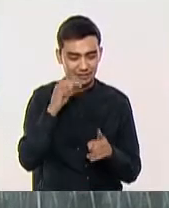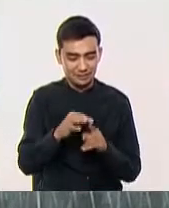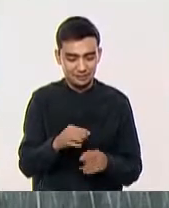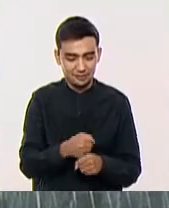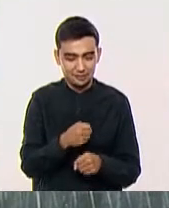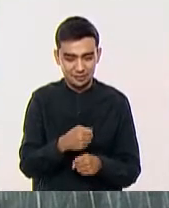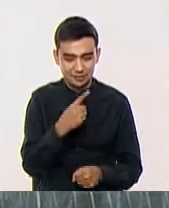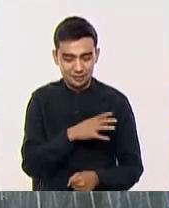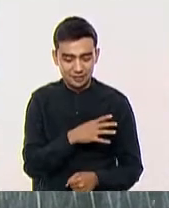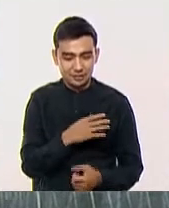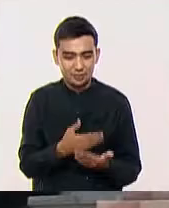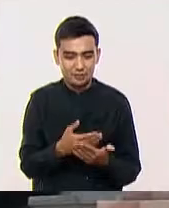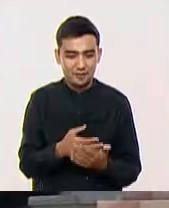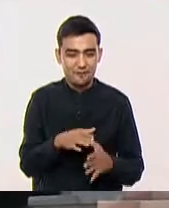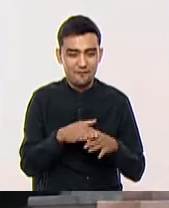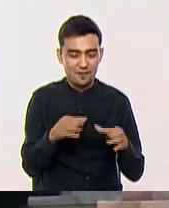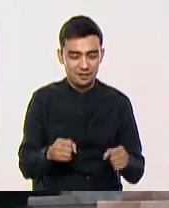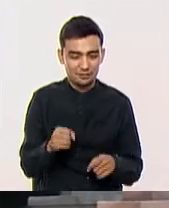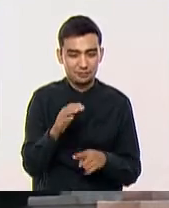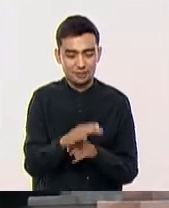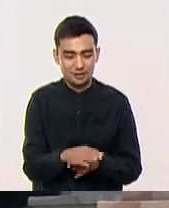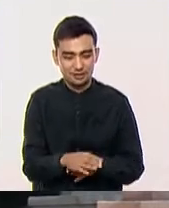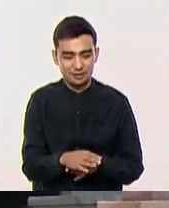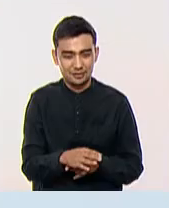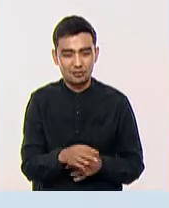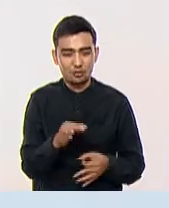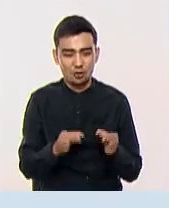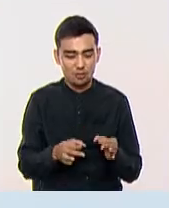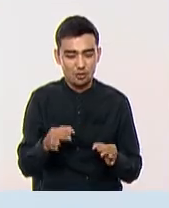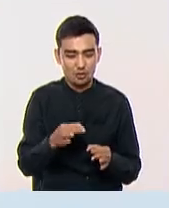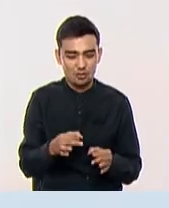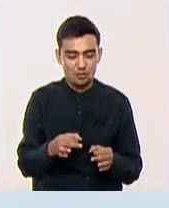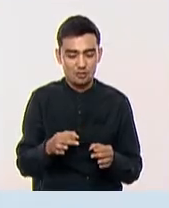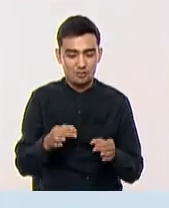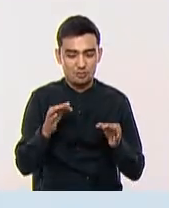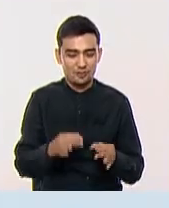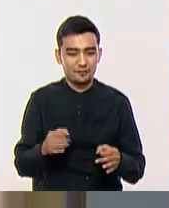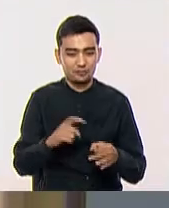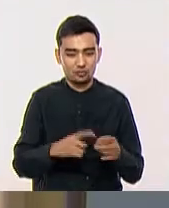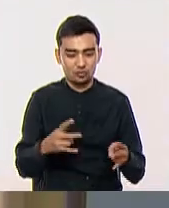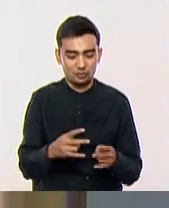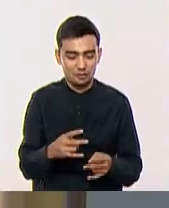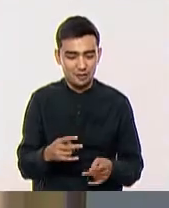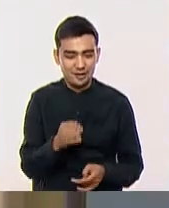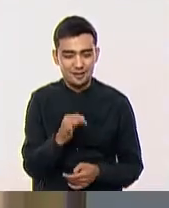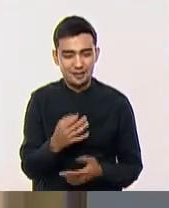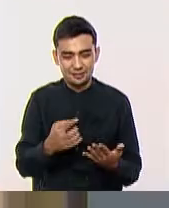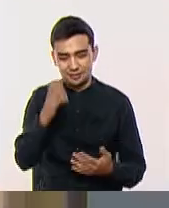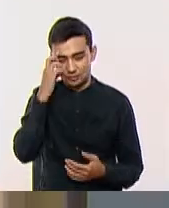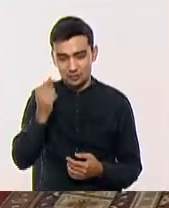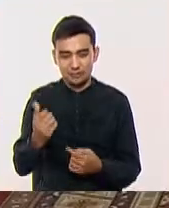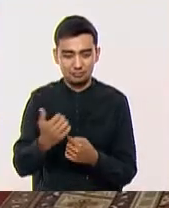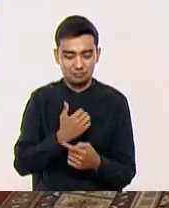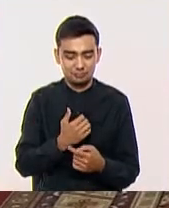етіпті. Яғни шенеуніктер тапсырған норманы негіздеп беруге мәжбүр. Болмаса бюджеттен